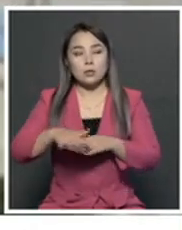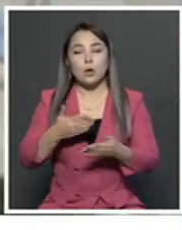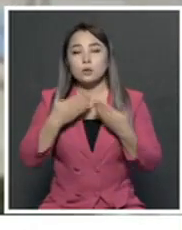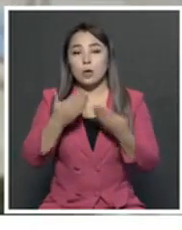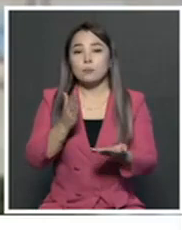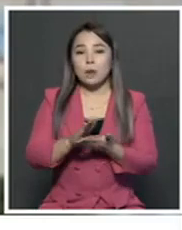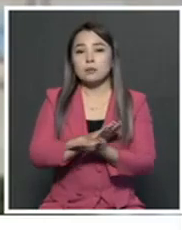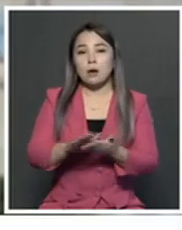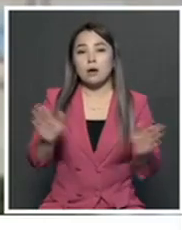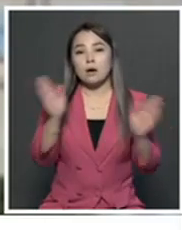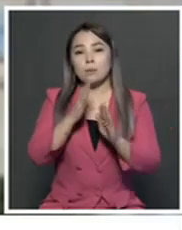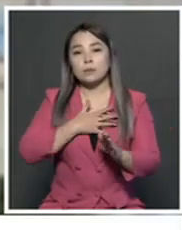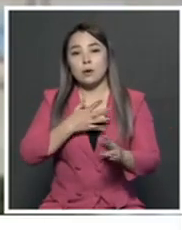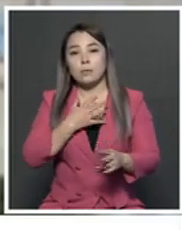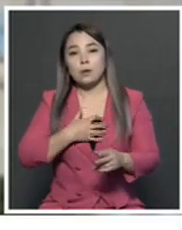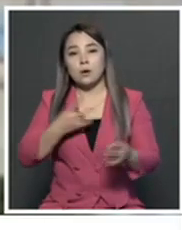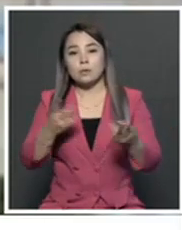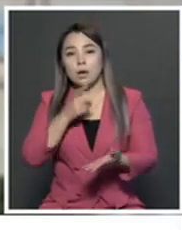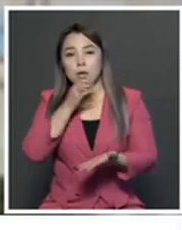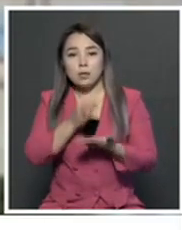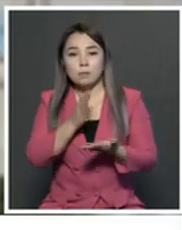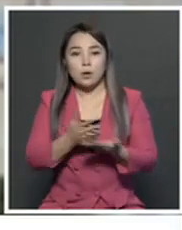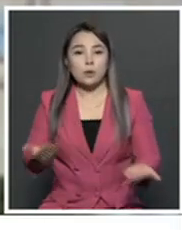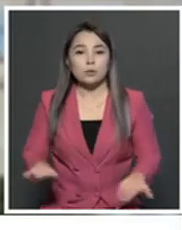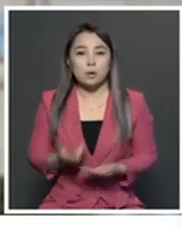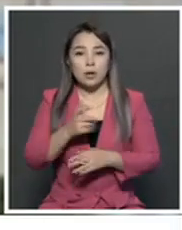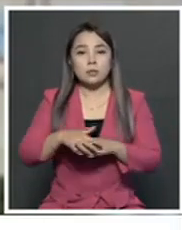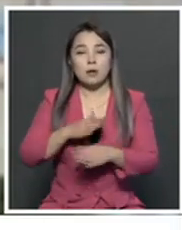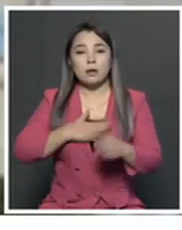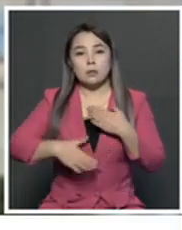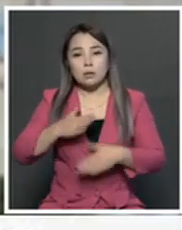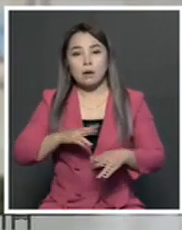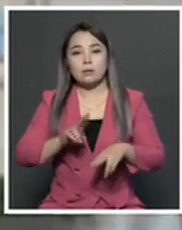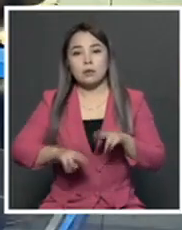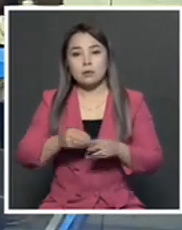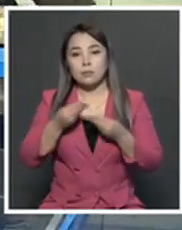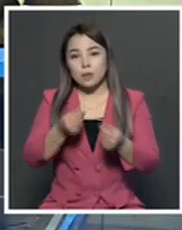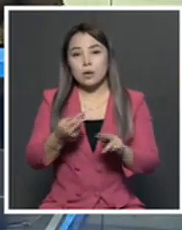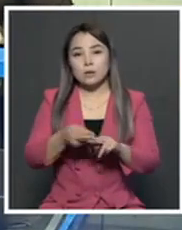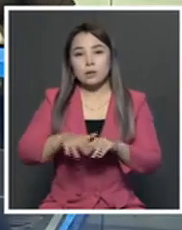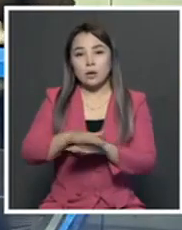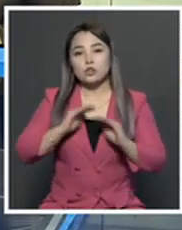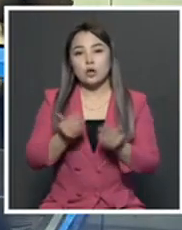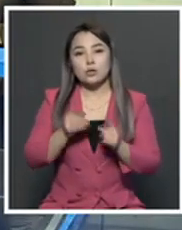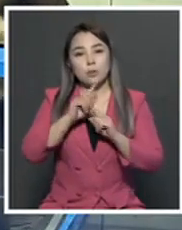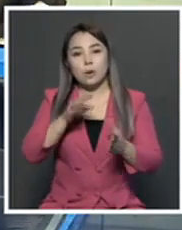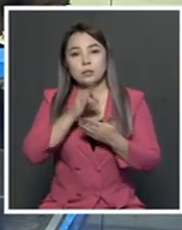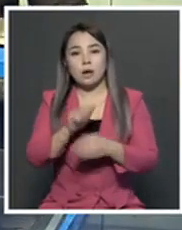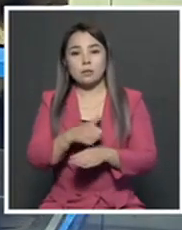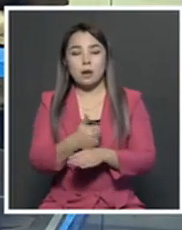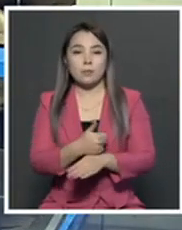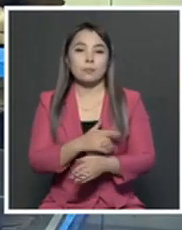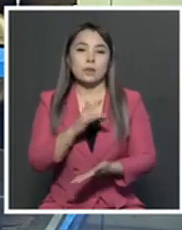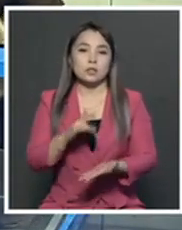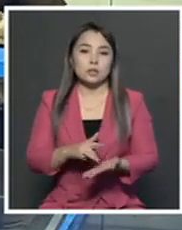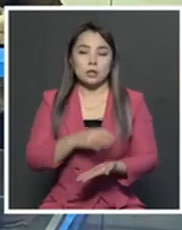үстіне таза ауада тыныстаудың маңызы зор. Сондықтан тұрғындардың көңілін көтеретін мұндай шараларға шектеу жоқ, дейді қала басшысы. Мендегі